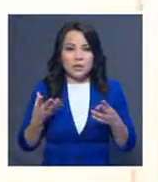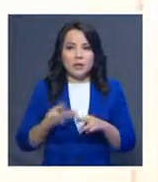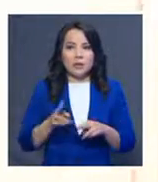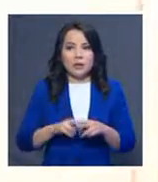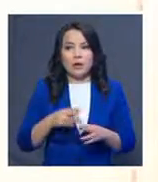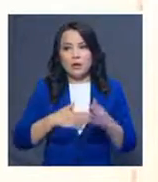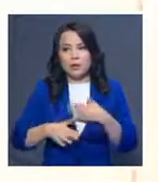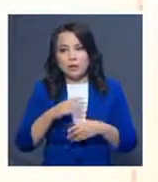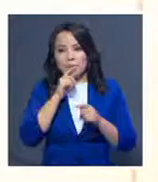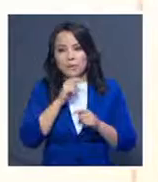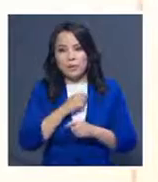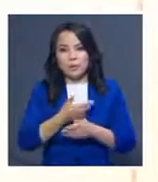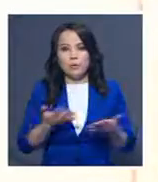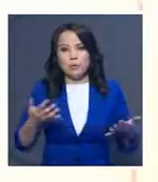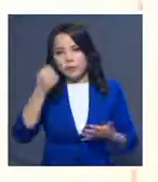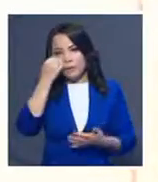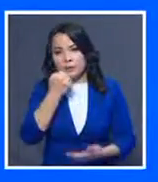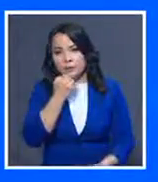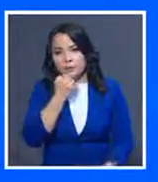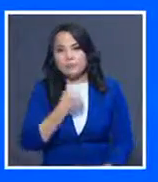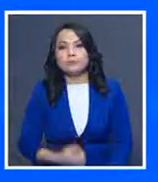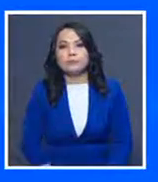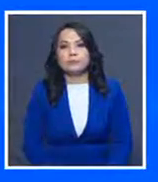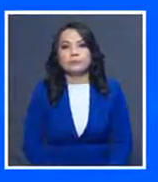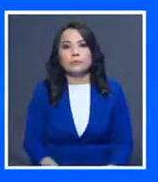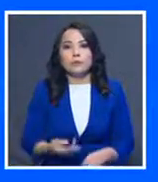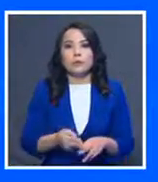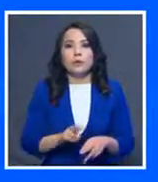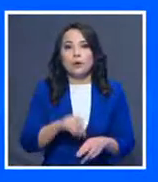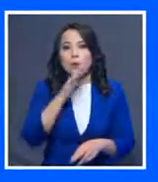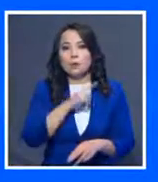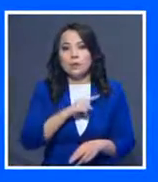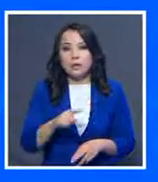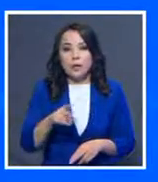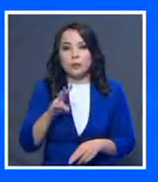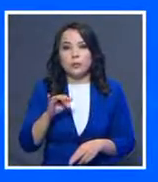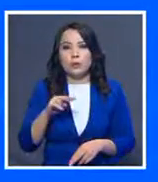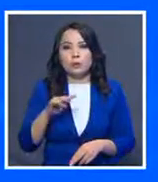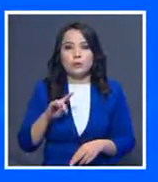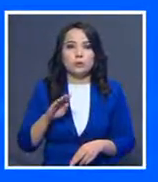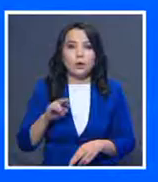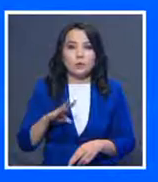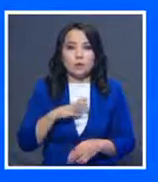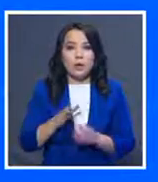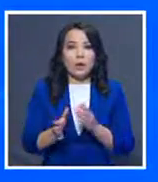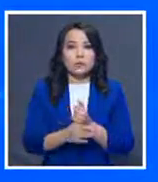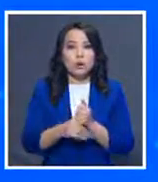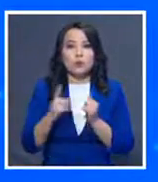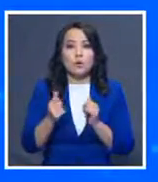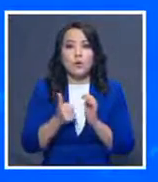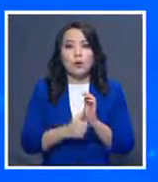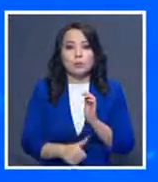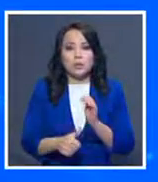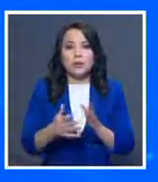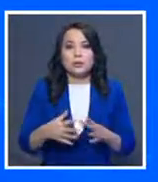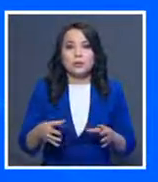осындай сый беріп отырғанына өте қуаныштымыз. Осы уақытқа дейін нұрлы жол бағдарламасы аясында атыраулық 160 отбасы